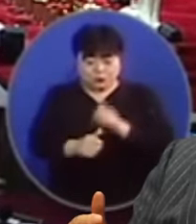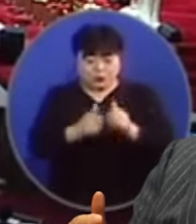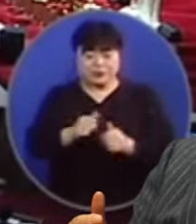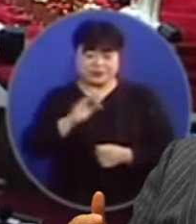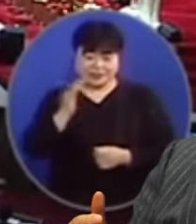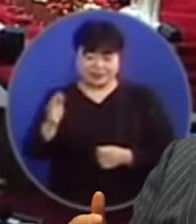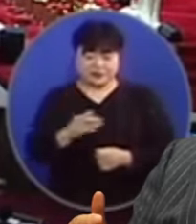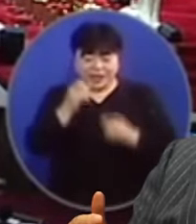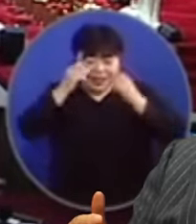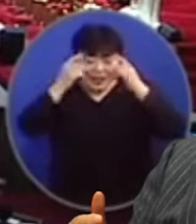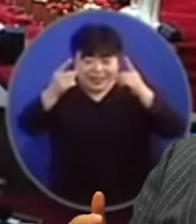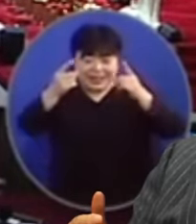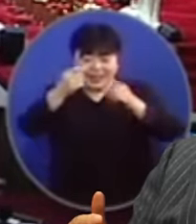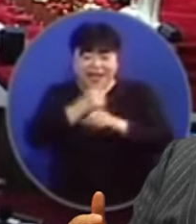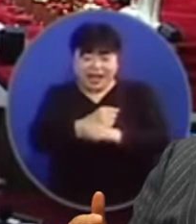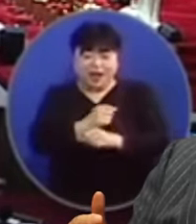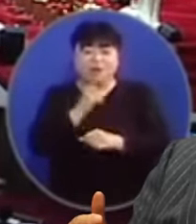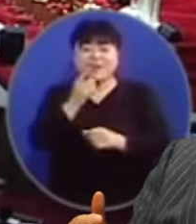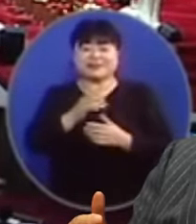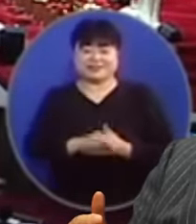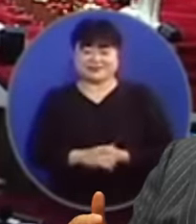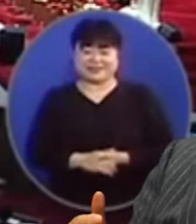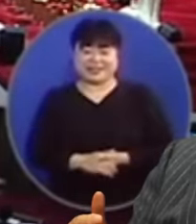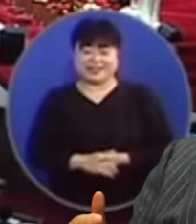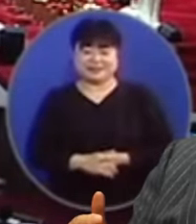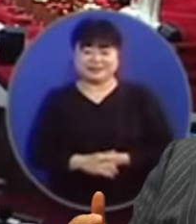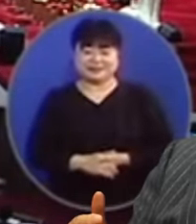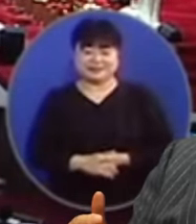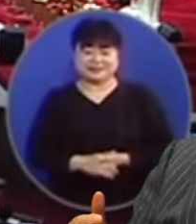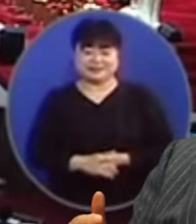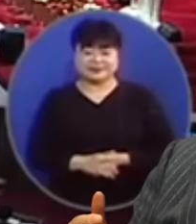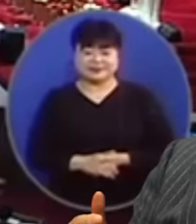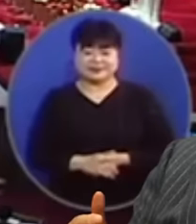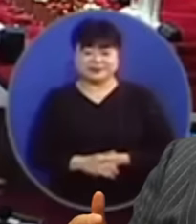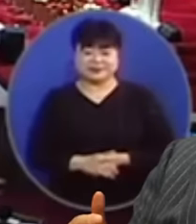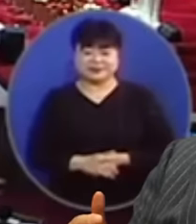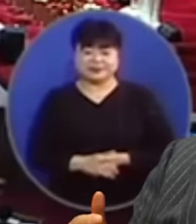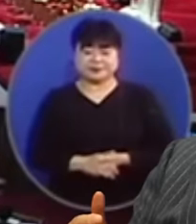우리가 이걸 깨닫게 하려고 만들어주신 것입니다.